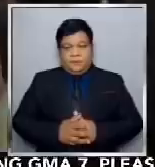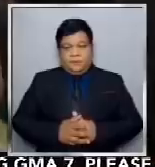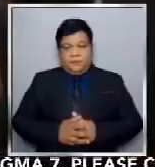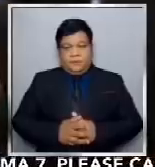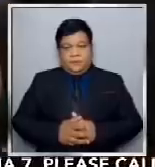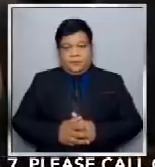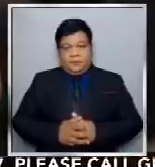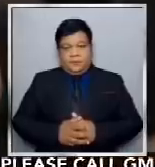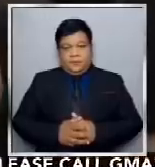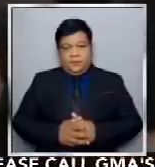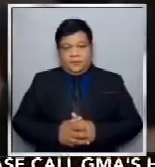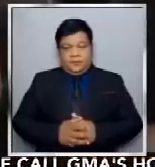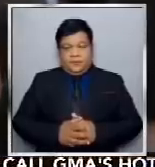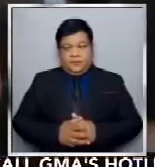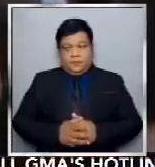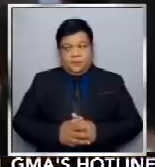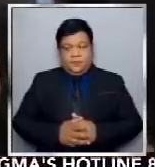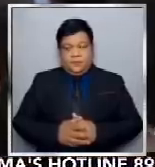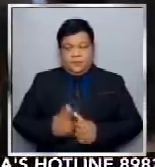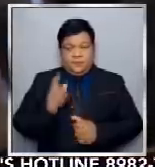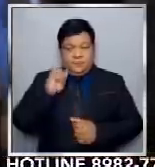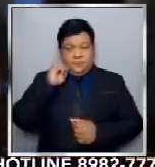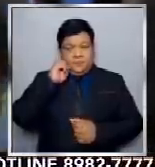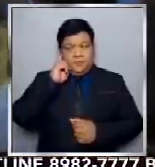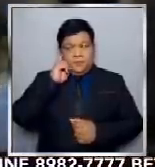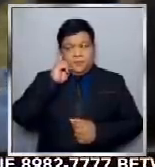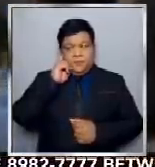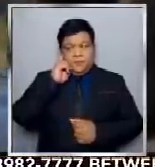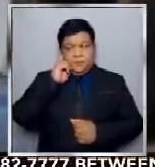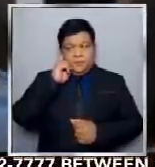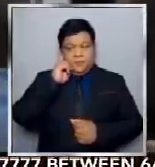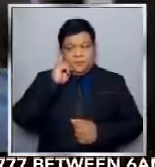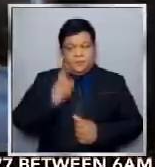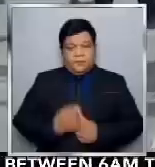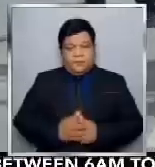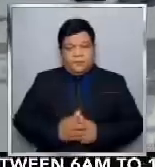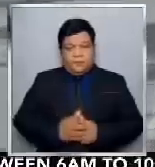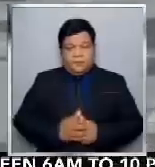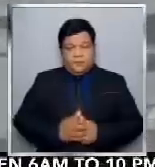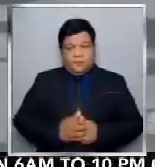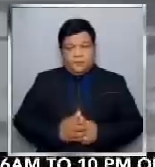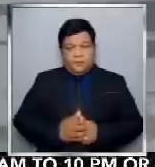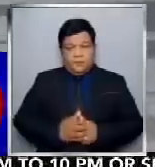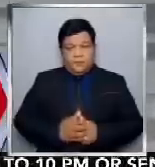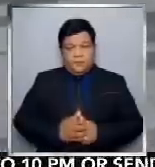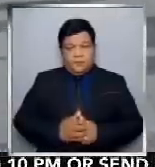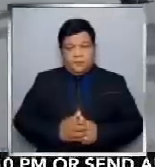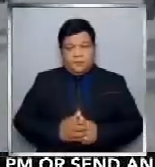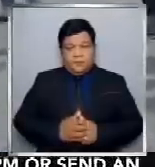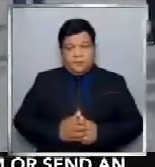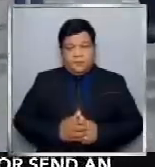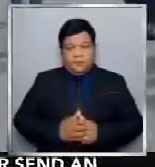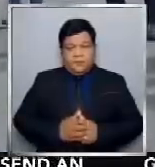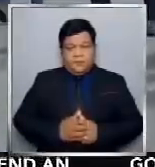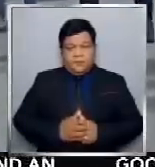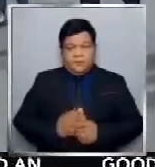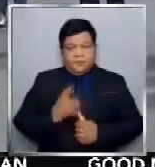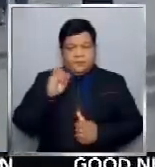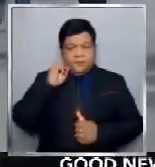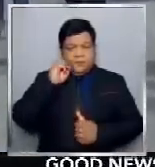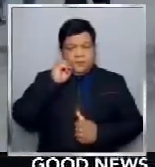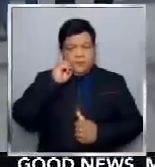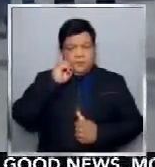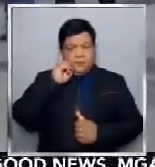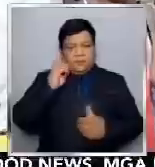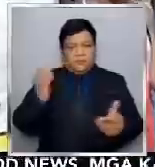Moreno, isinasagawa ang meeting de avance ng tambalang Moreno Ong. Ayon kay Mayor Isko, dito raw sa Moriones, Tondo, niya napili